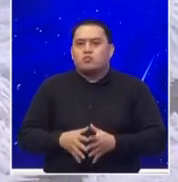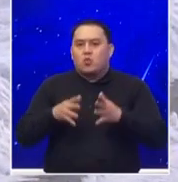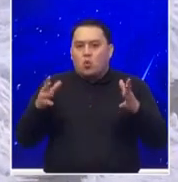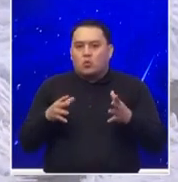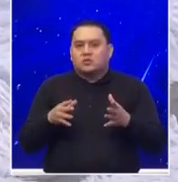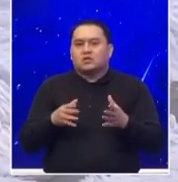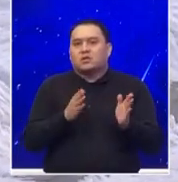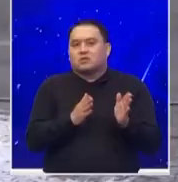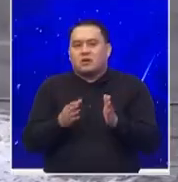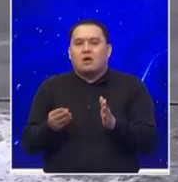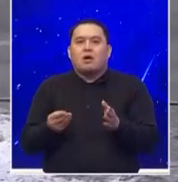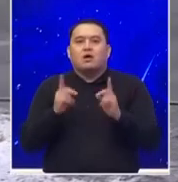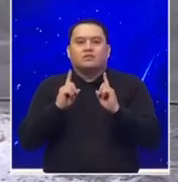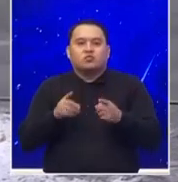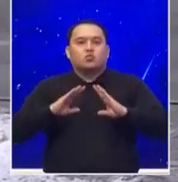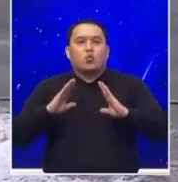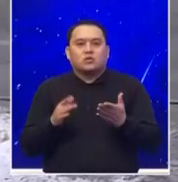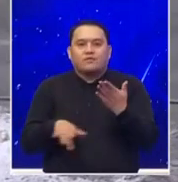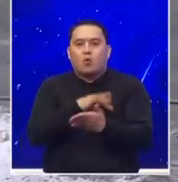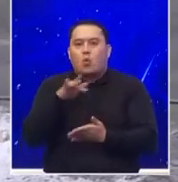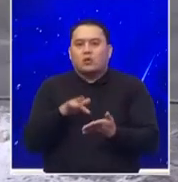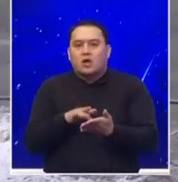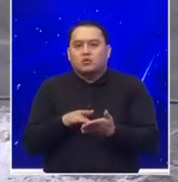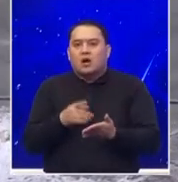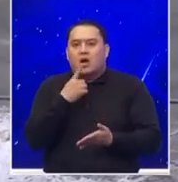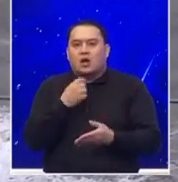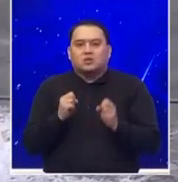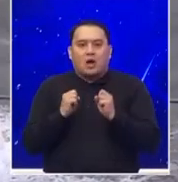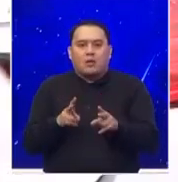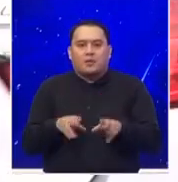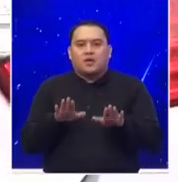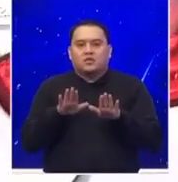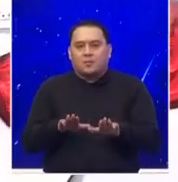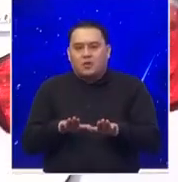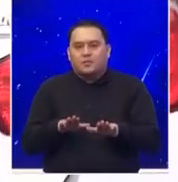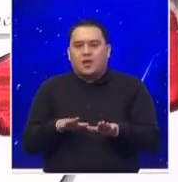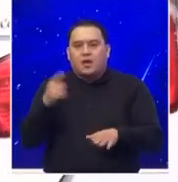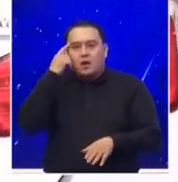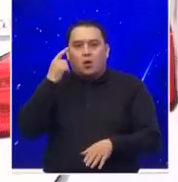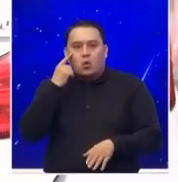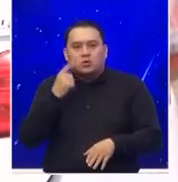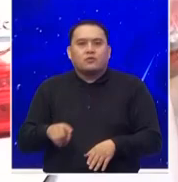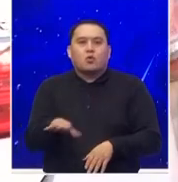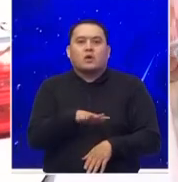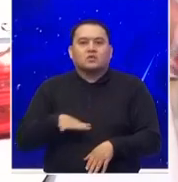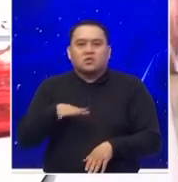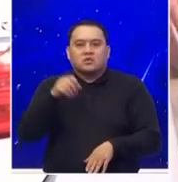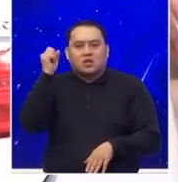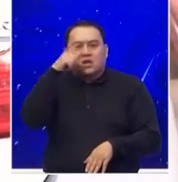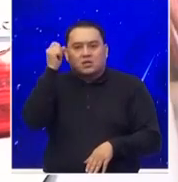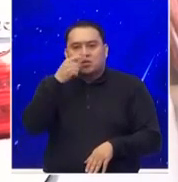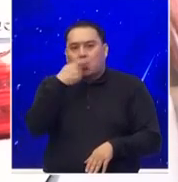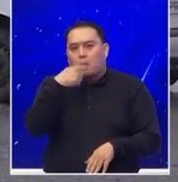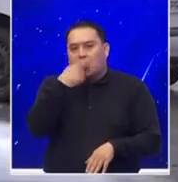Согласно матрице оценки эпидемиологической ситуации, город остается в красной зоне. В желтой зоне